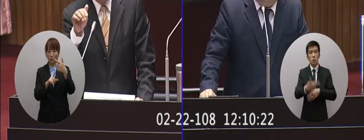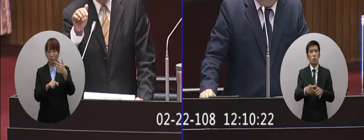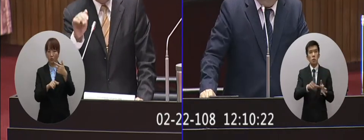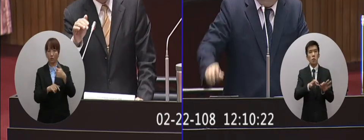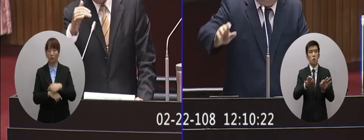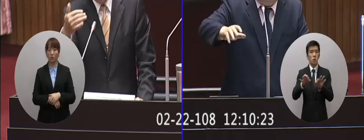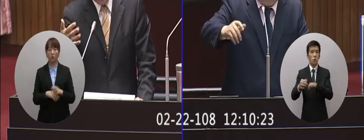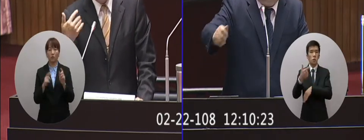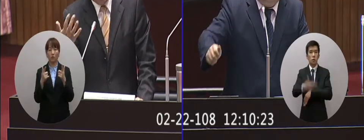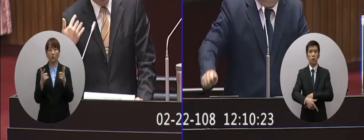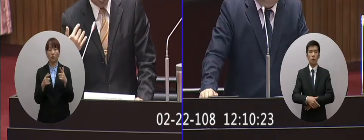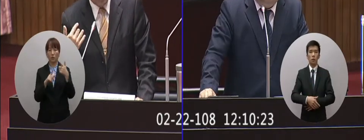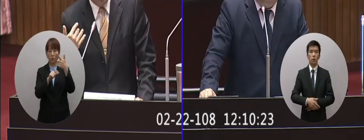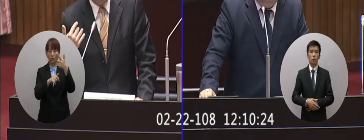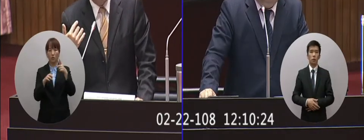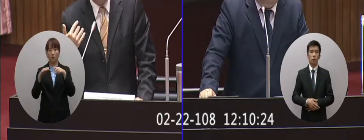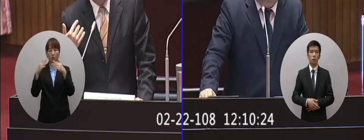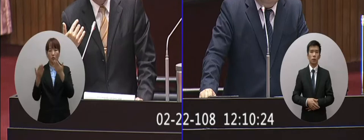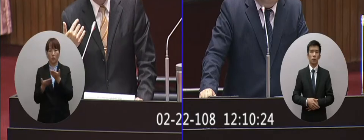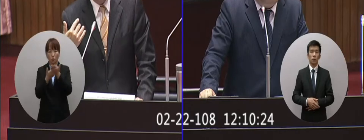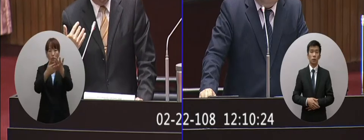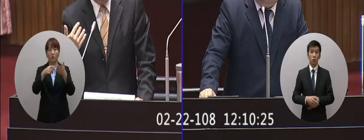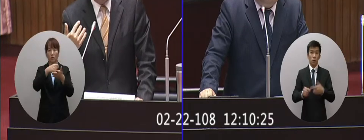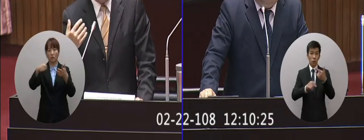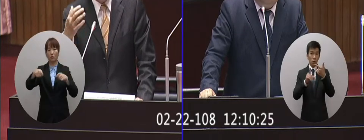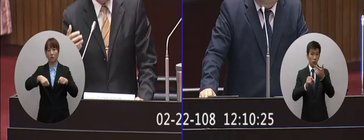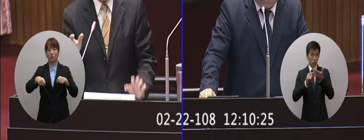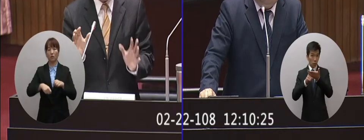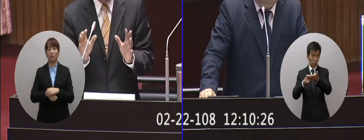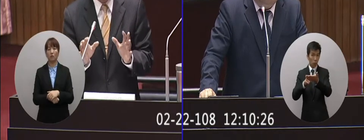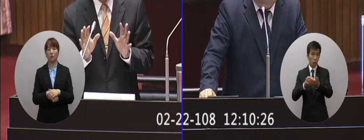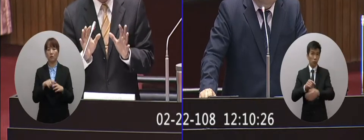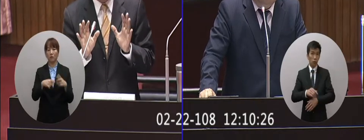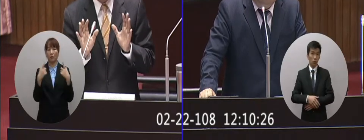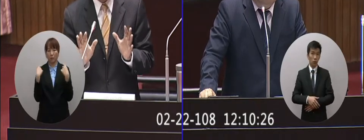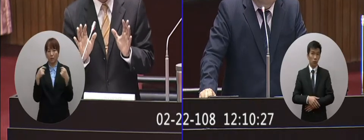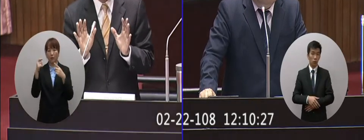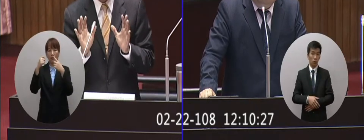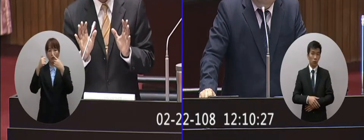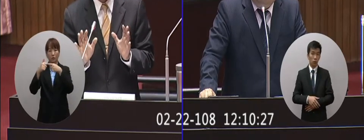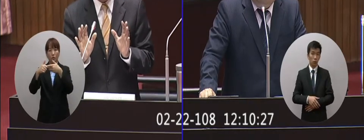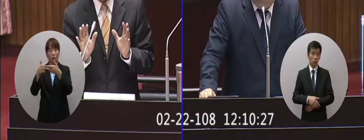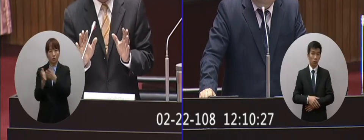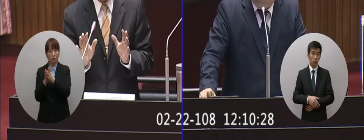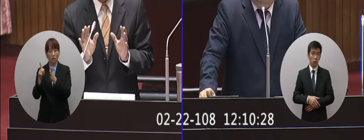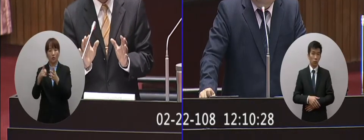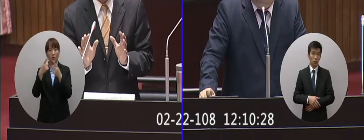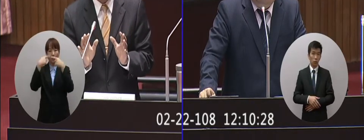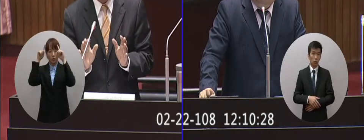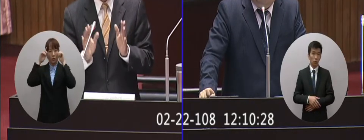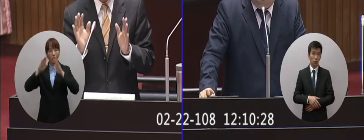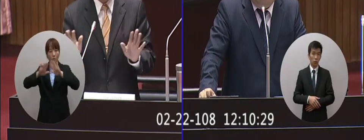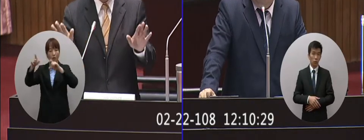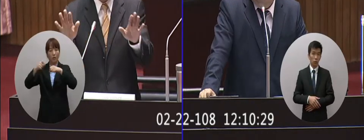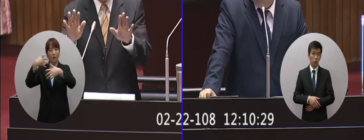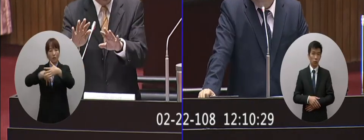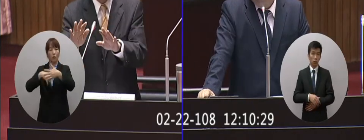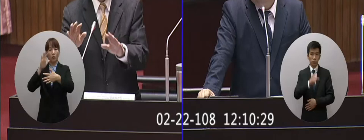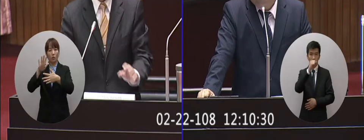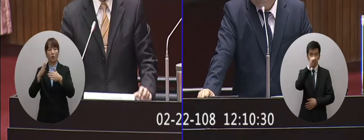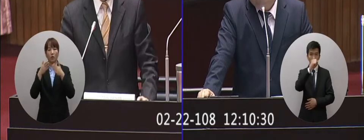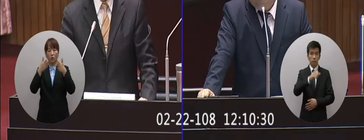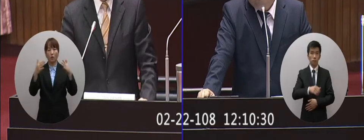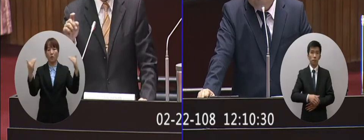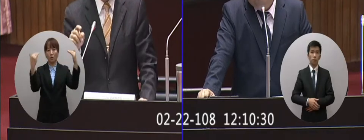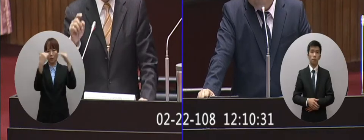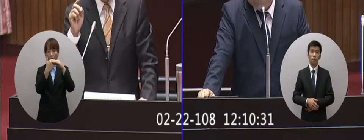样就太慢了。 不是六月他们就要送件了， 六月要送件。 对啊，这个原来教育部就有支持这个整个大学发展的计划，只是希望这个对